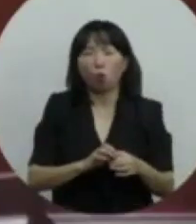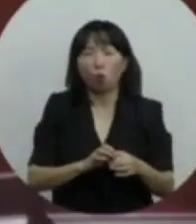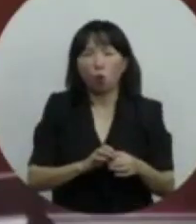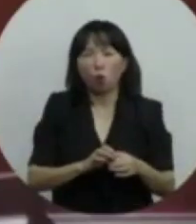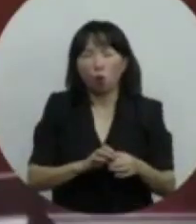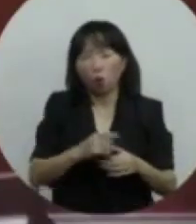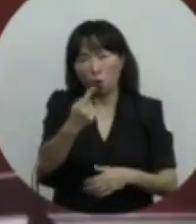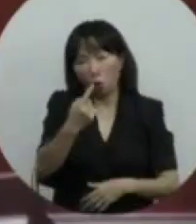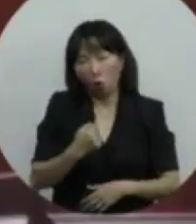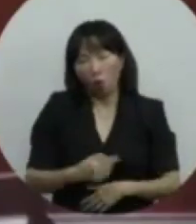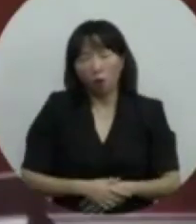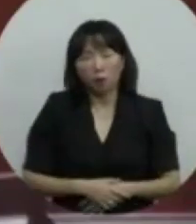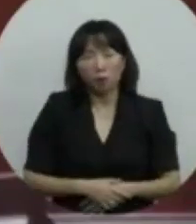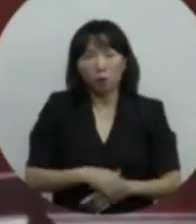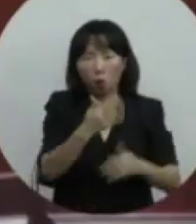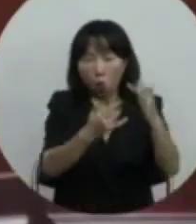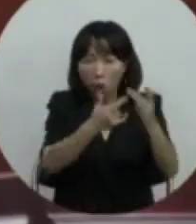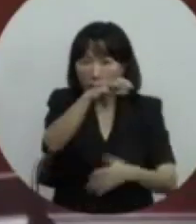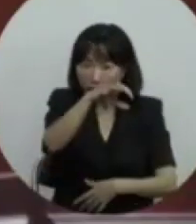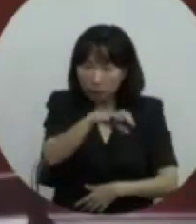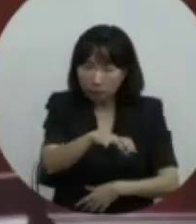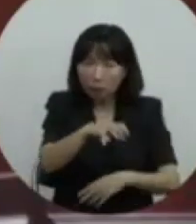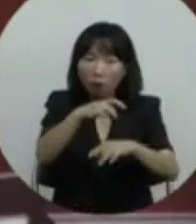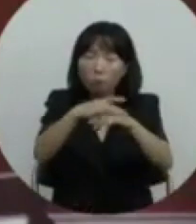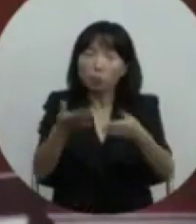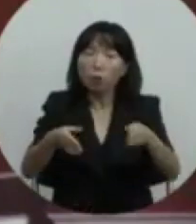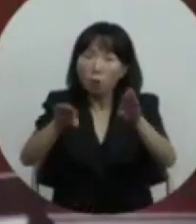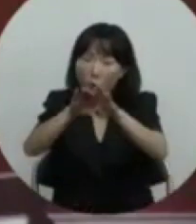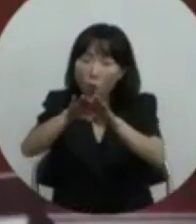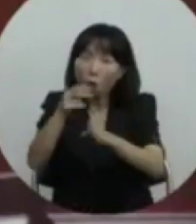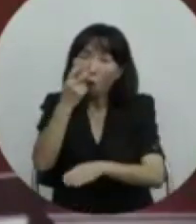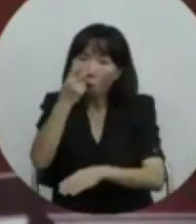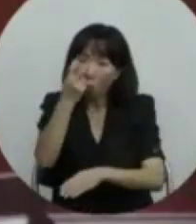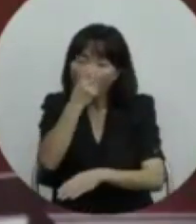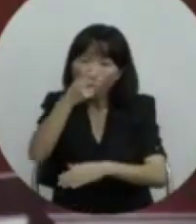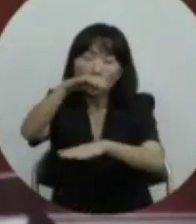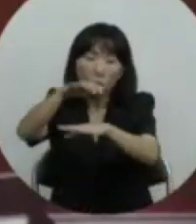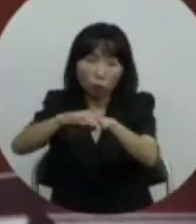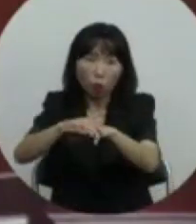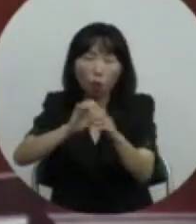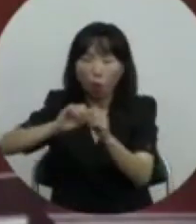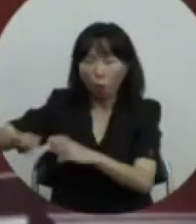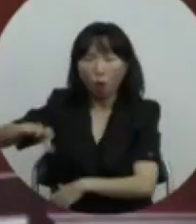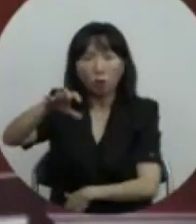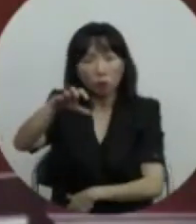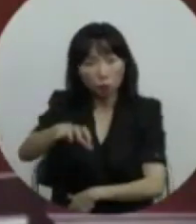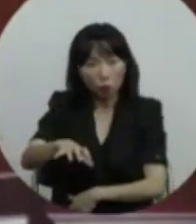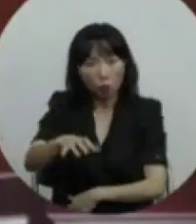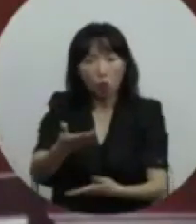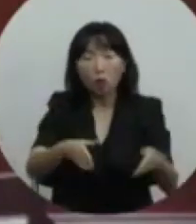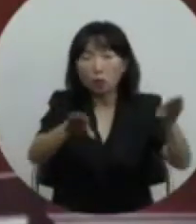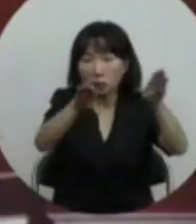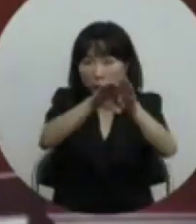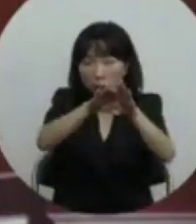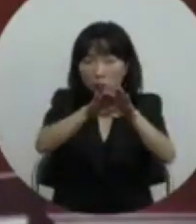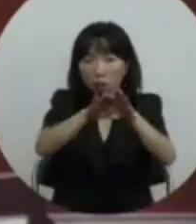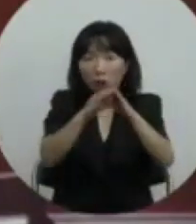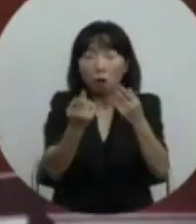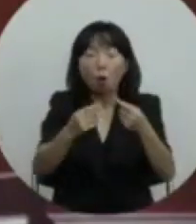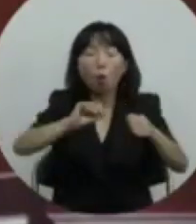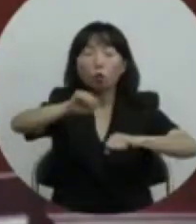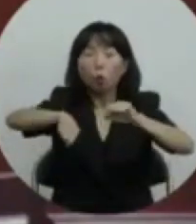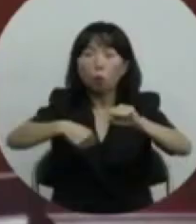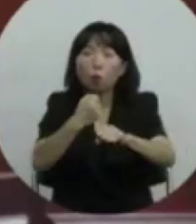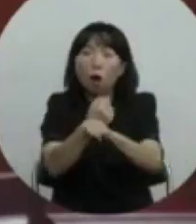현실입니다. 화장장, 낙골당, 유기견 보호소와 같은 시설들이 반려동물과 함께 하기